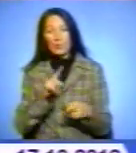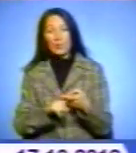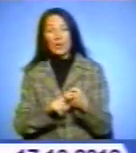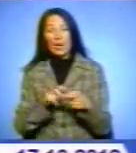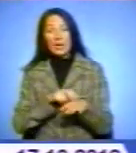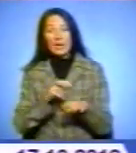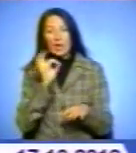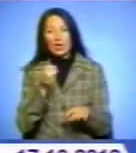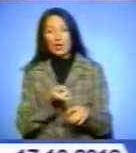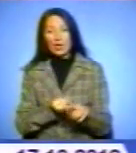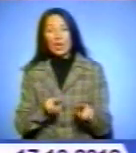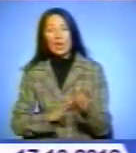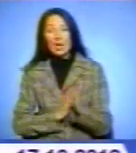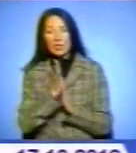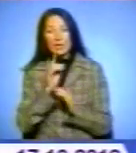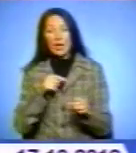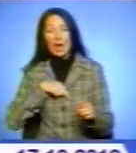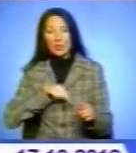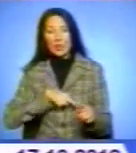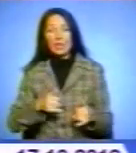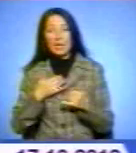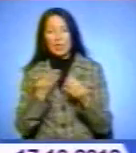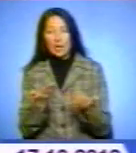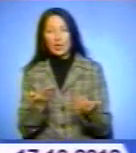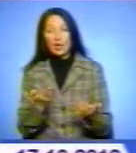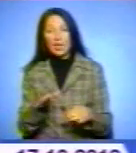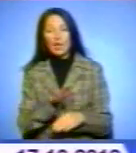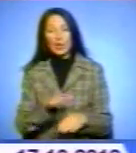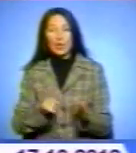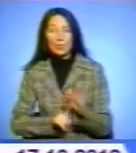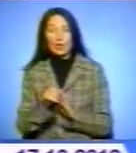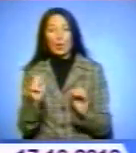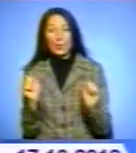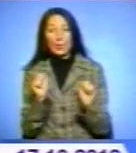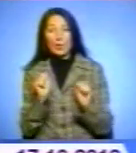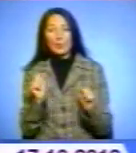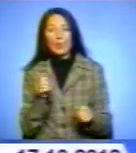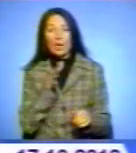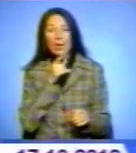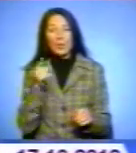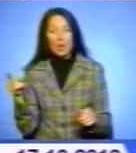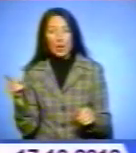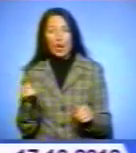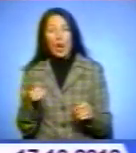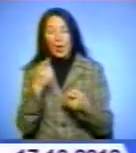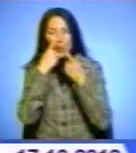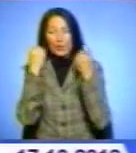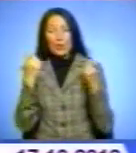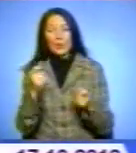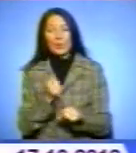такий ріст характерний для нашої території з настанням холодного сезону, повідомили фахівці обласної